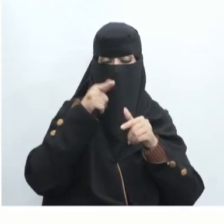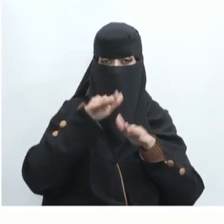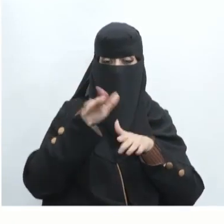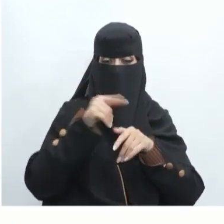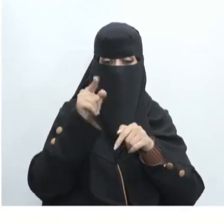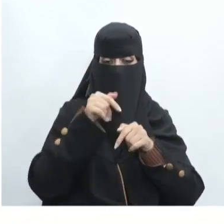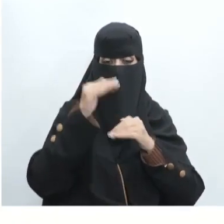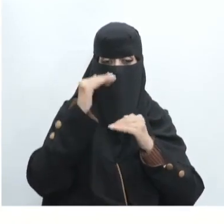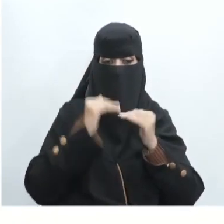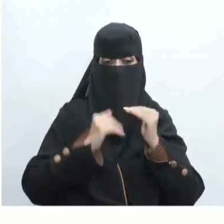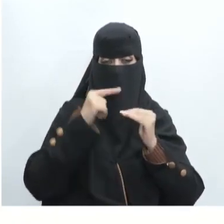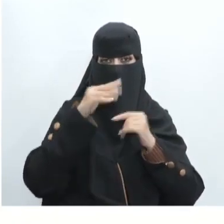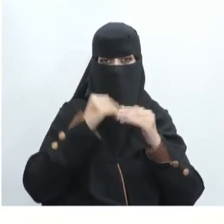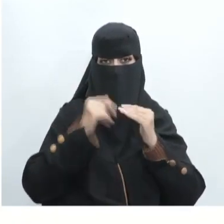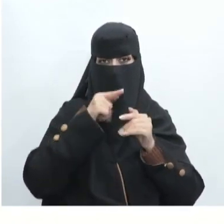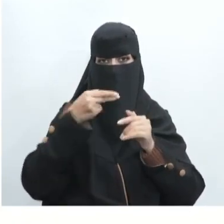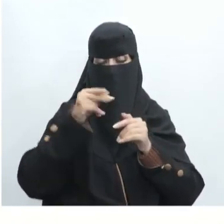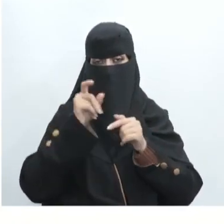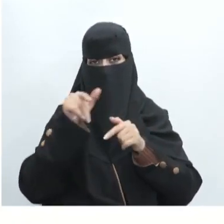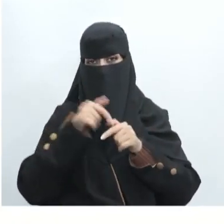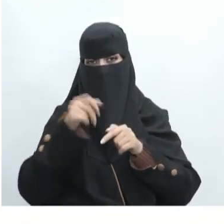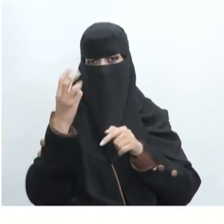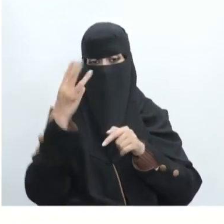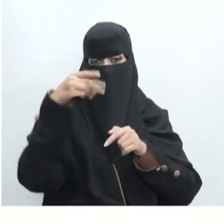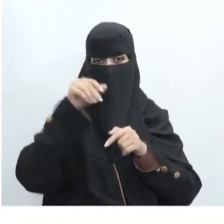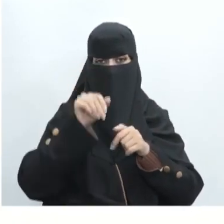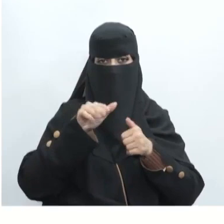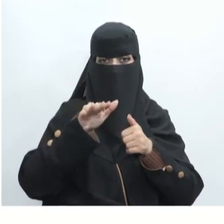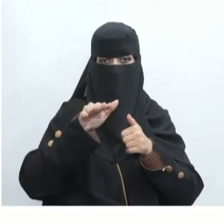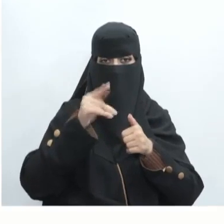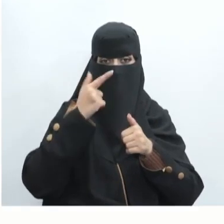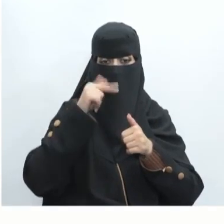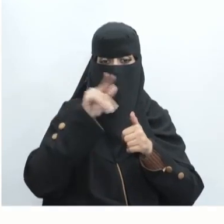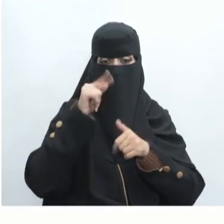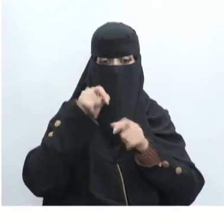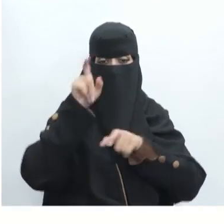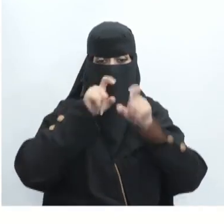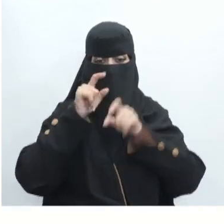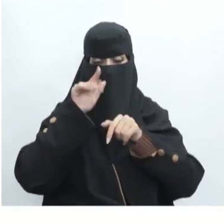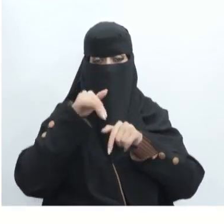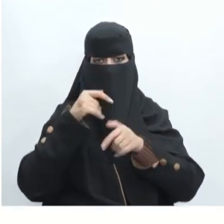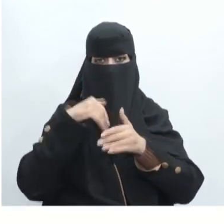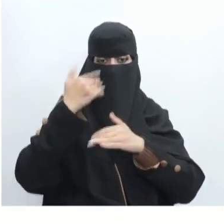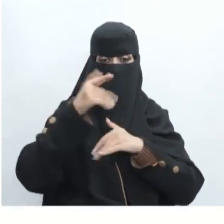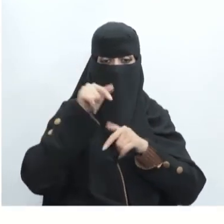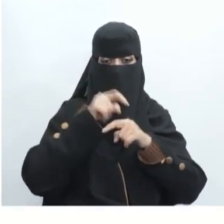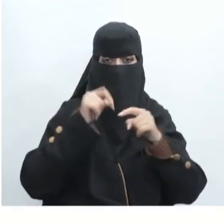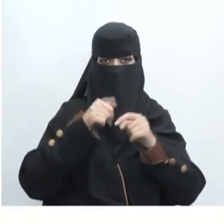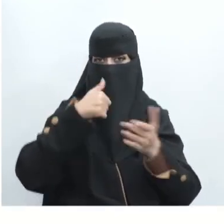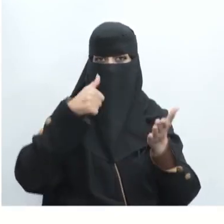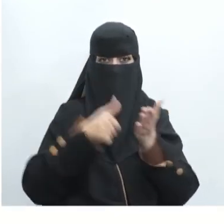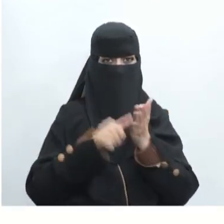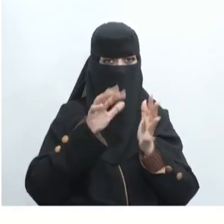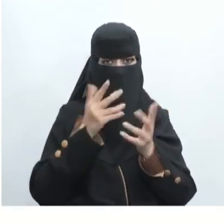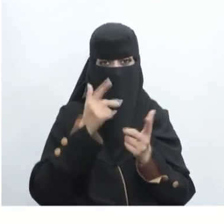باكستان تقل قليلا عن الثلاثين مليون السؤال الذي بعده نسبه الاميه